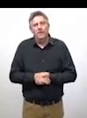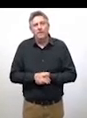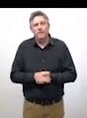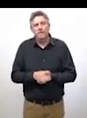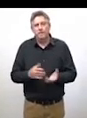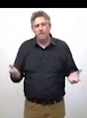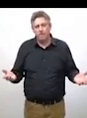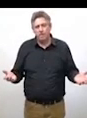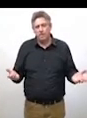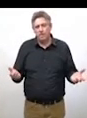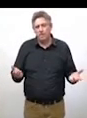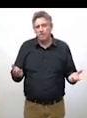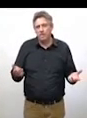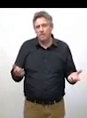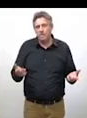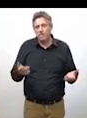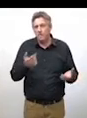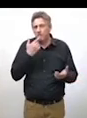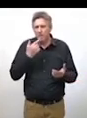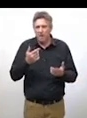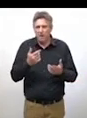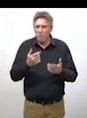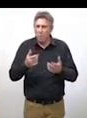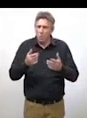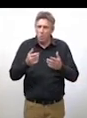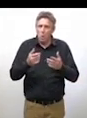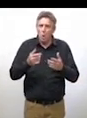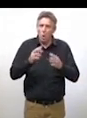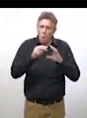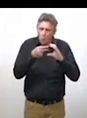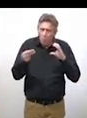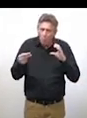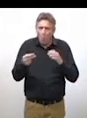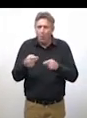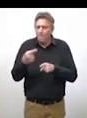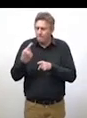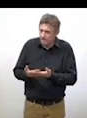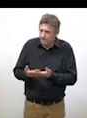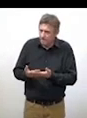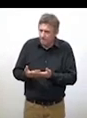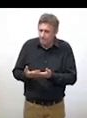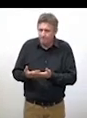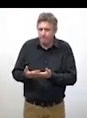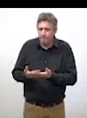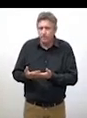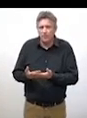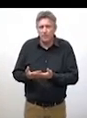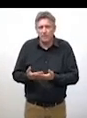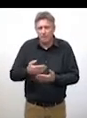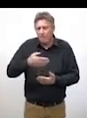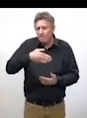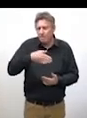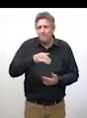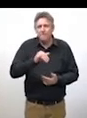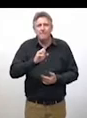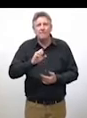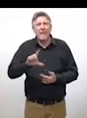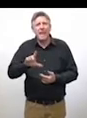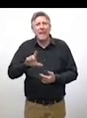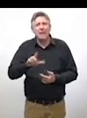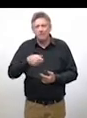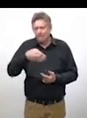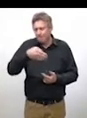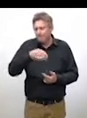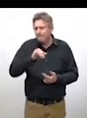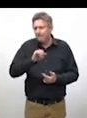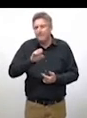vous parliez d'existant, vous parliez de l'euro, vous parliez de la miel, monnaie locale qui existe déjà. Par rapport à la miel, c'est évident que l'idée n'est pas